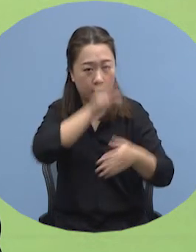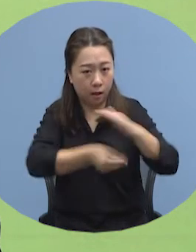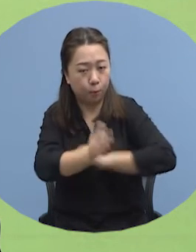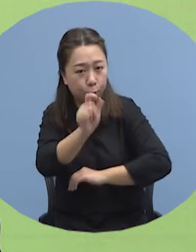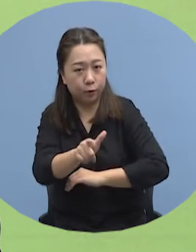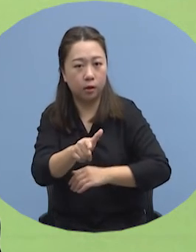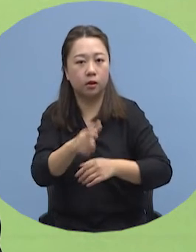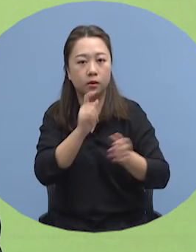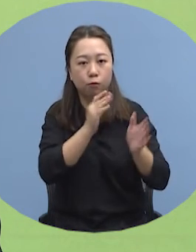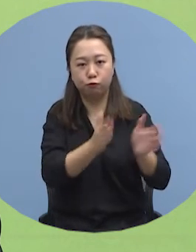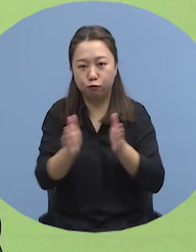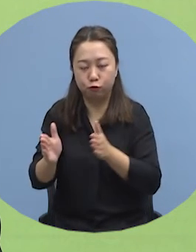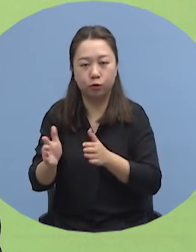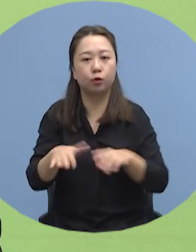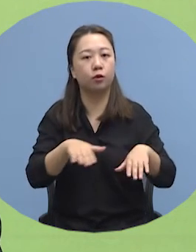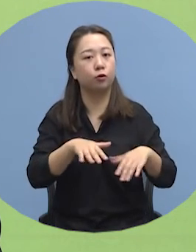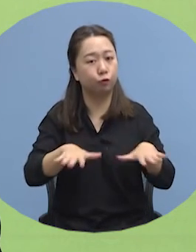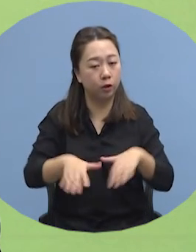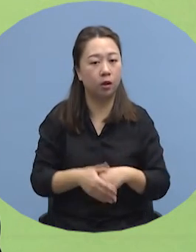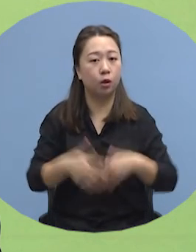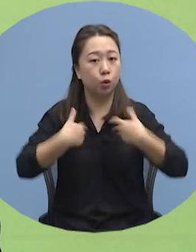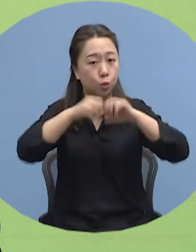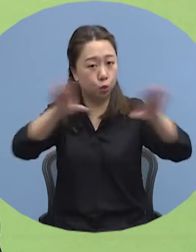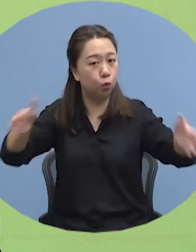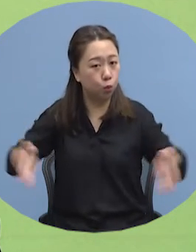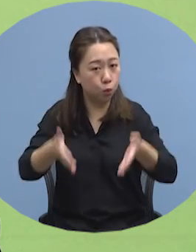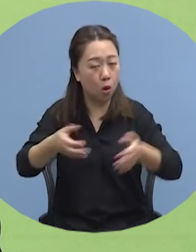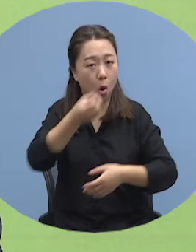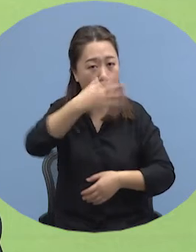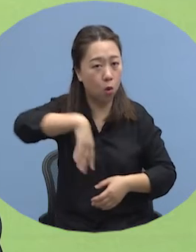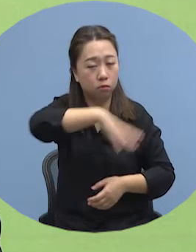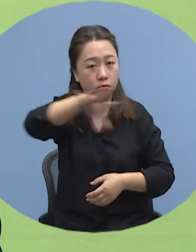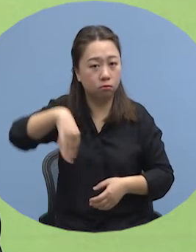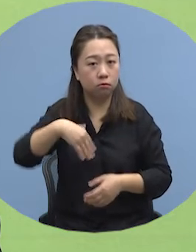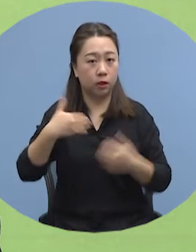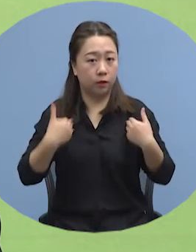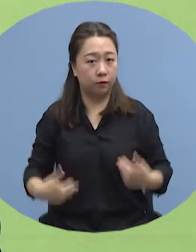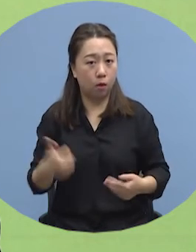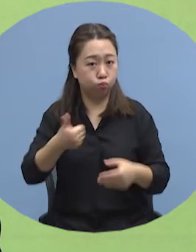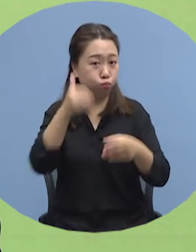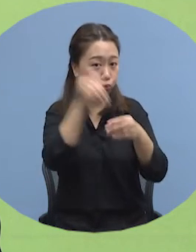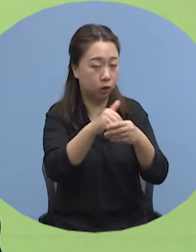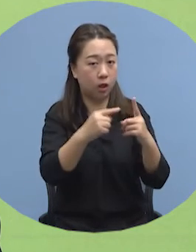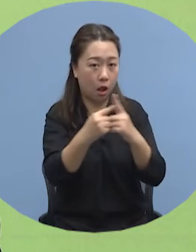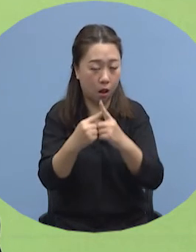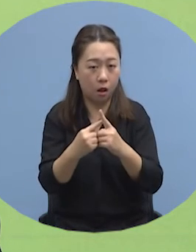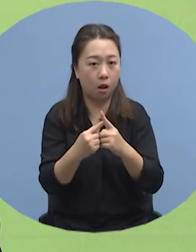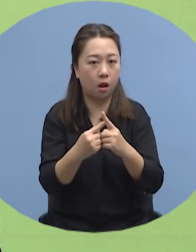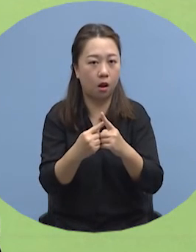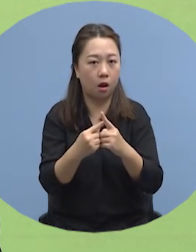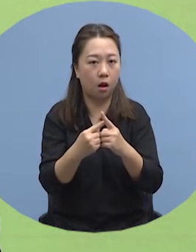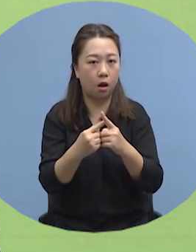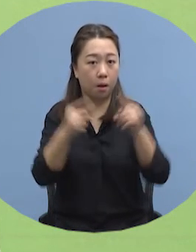情況之下進行。我呼籲和鼓勵香港所有有資格投票的選民，當